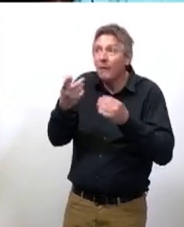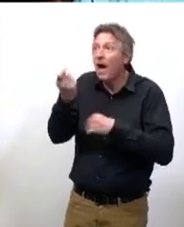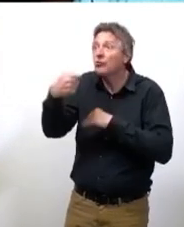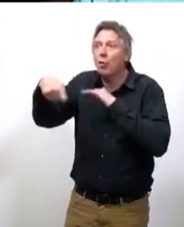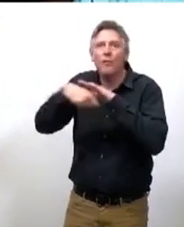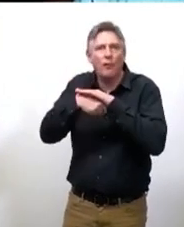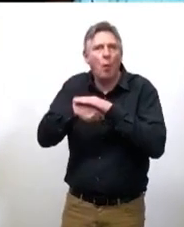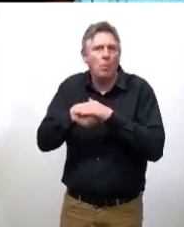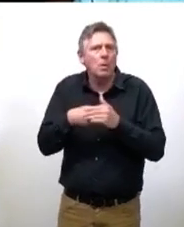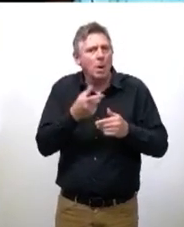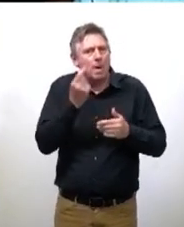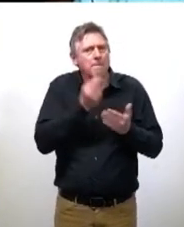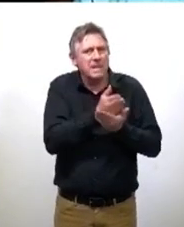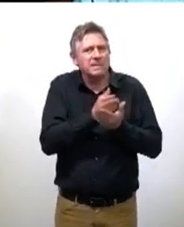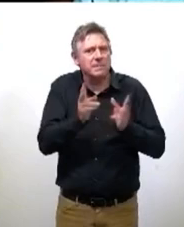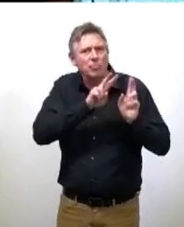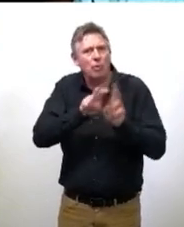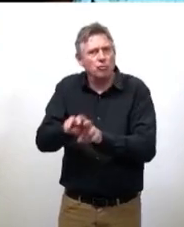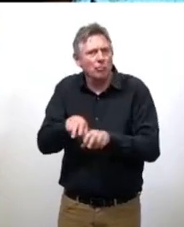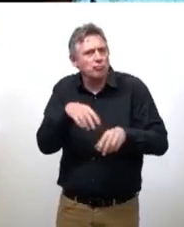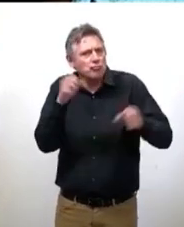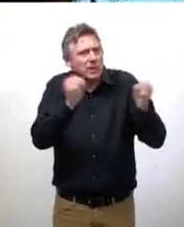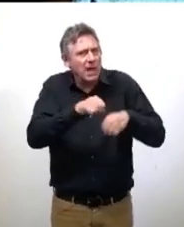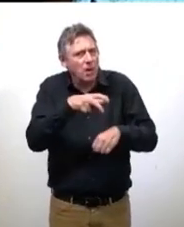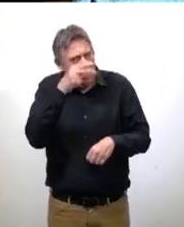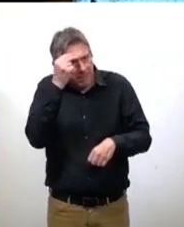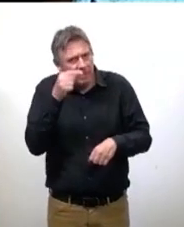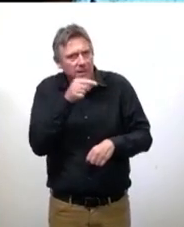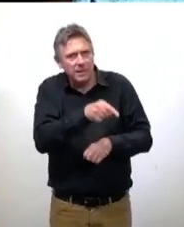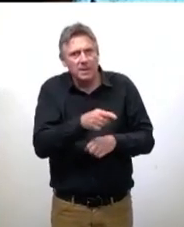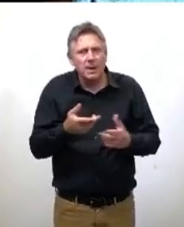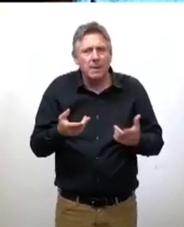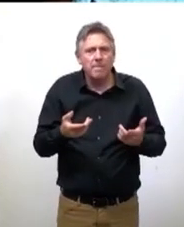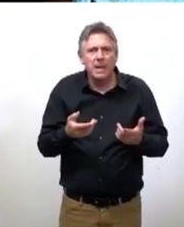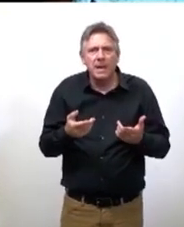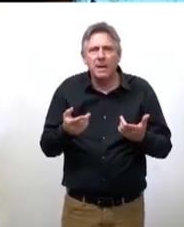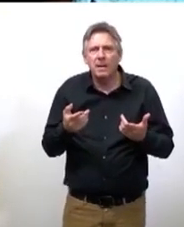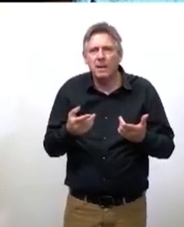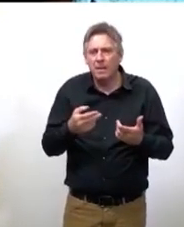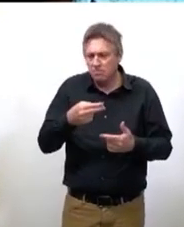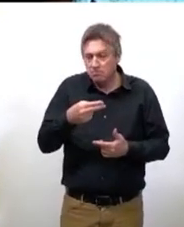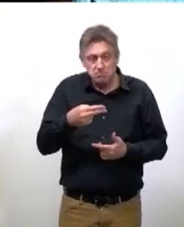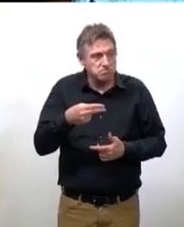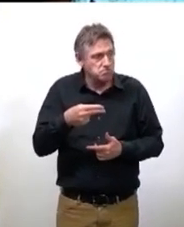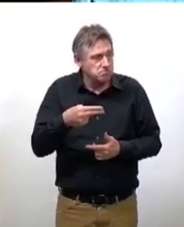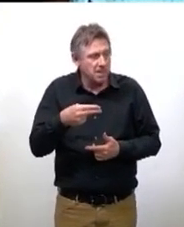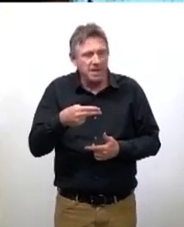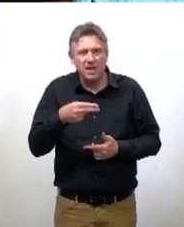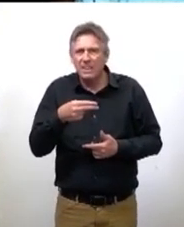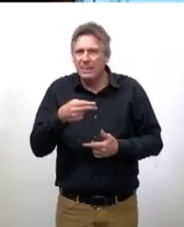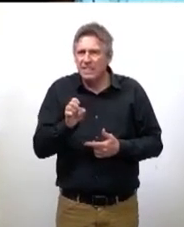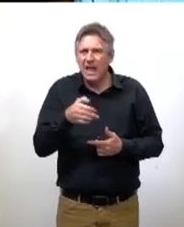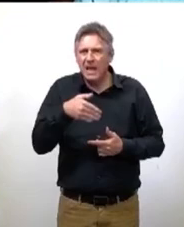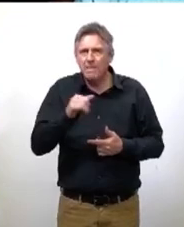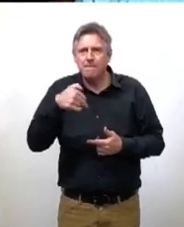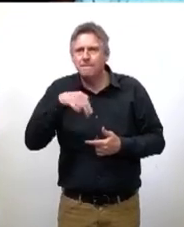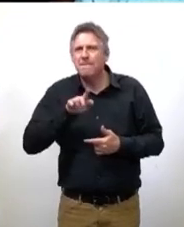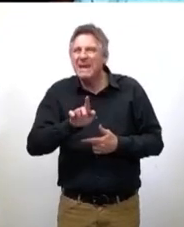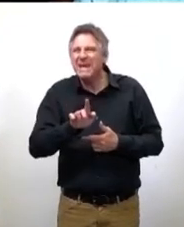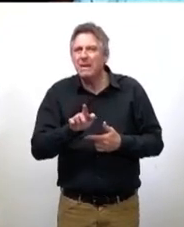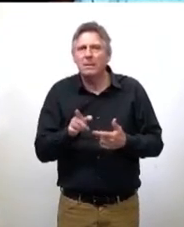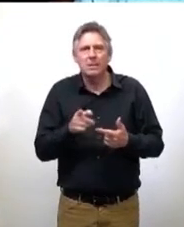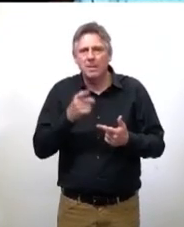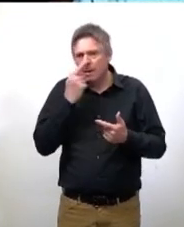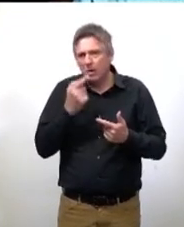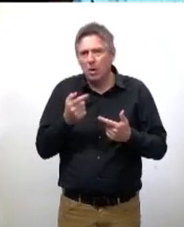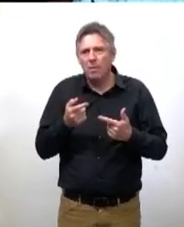supplémentaires. Cela étant dit, le naming me paraît être une mauvaise réponse à une situation de difficulté économique conjoncturelle,